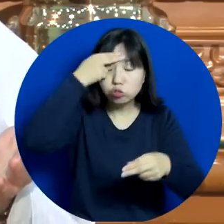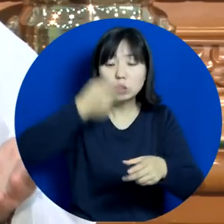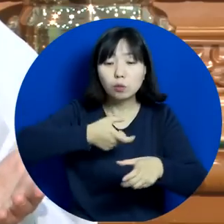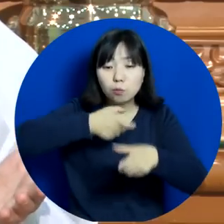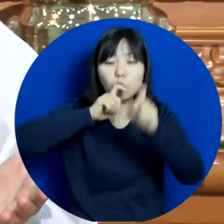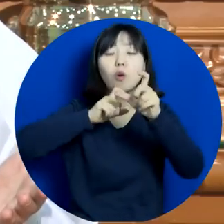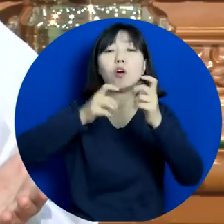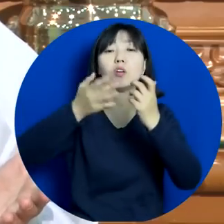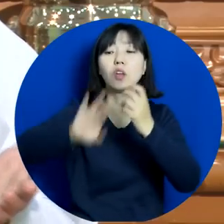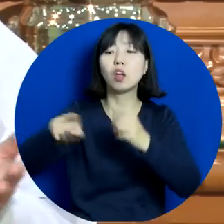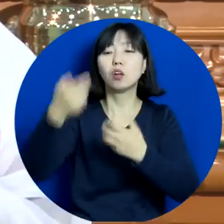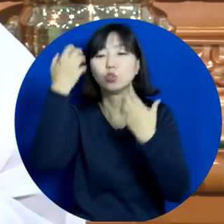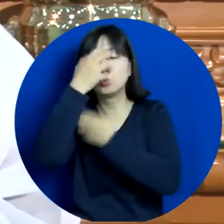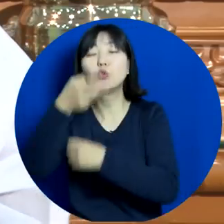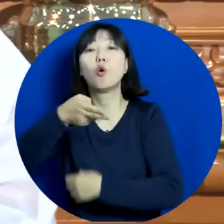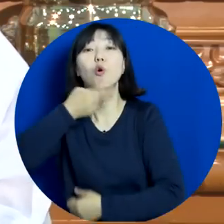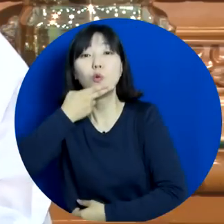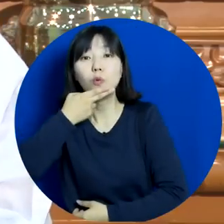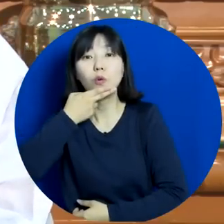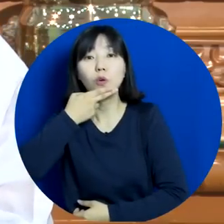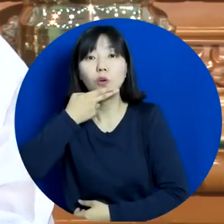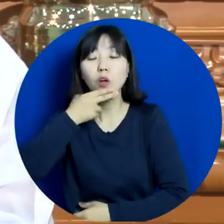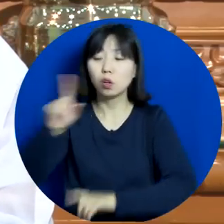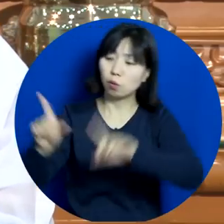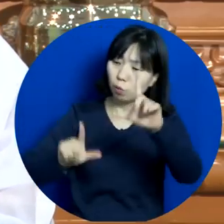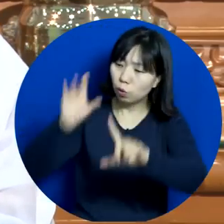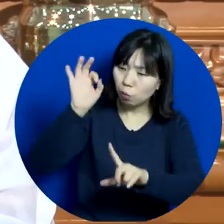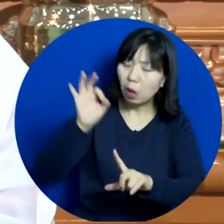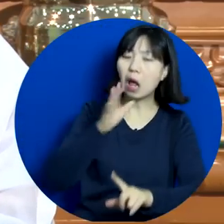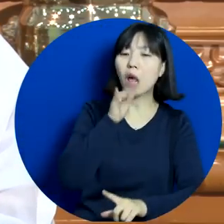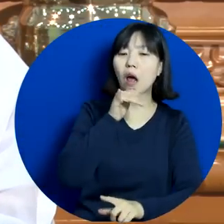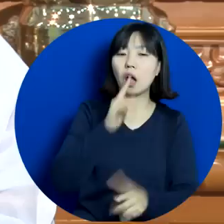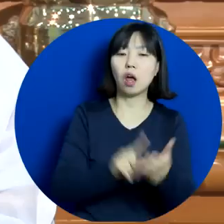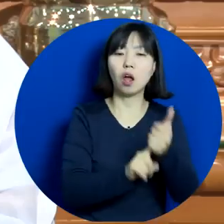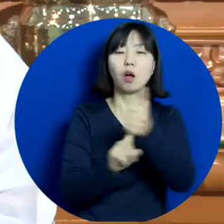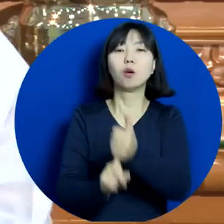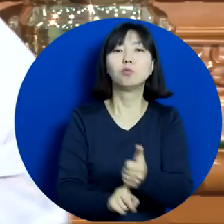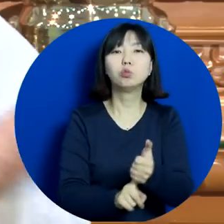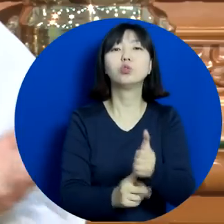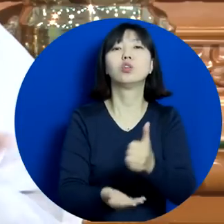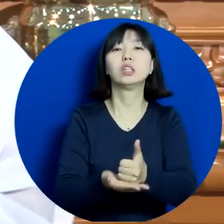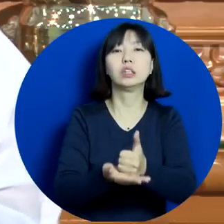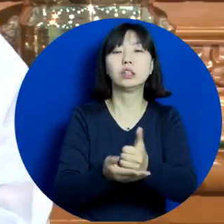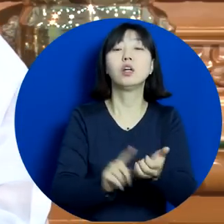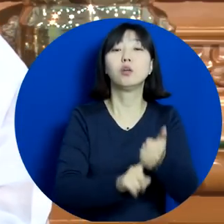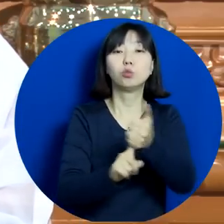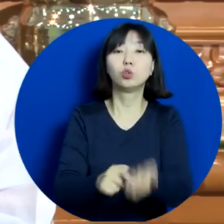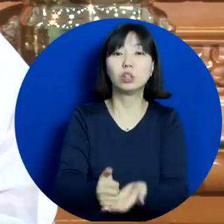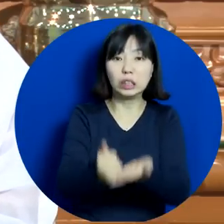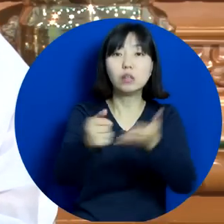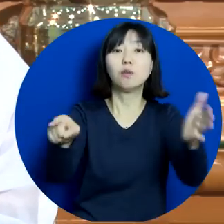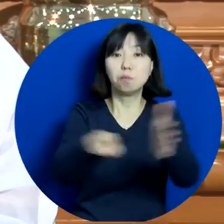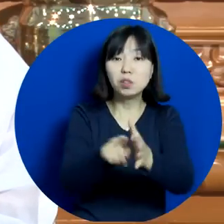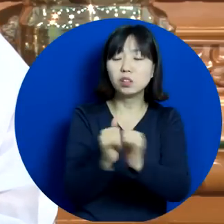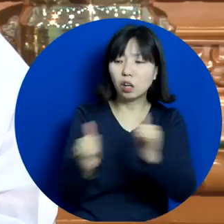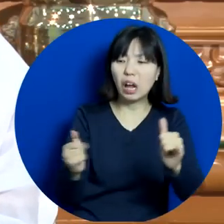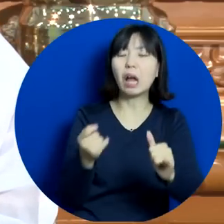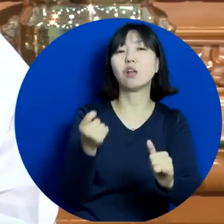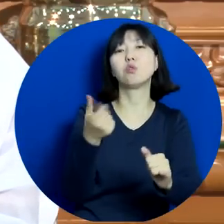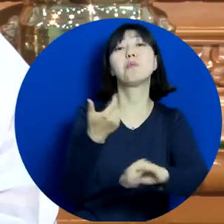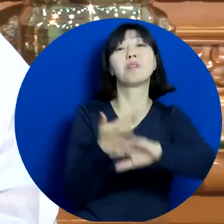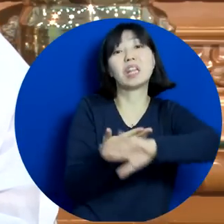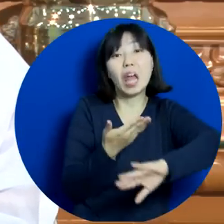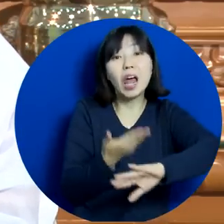아, 스님이니까, 아, 불자들은 좀 다르구나. 확 다르지는 못하더라도, 뭐만큼은 달라야